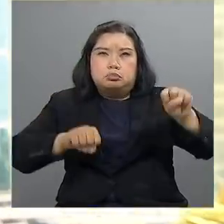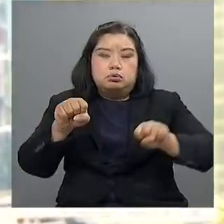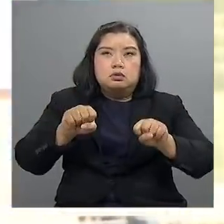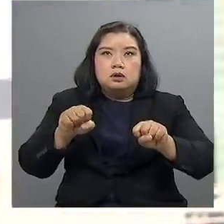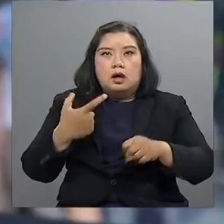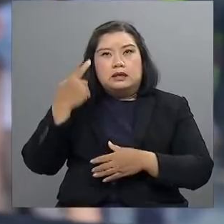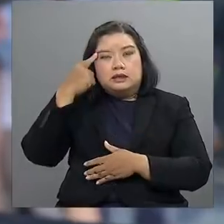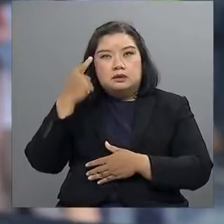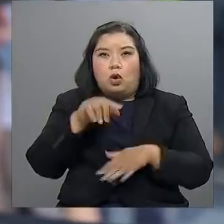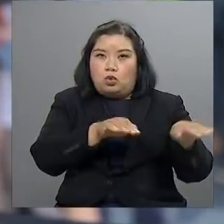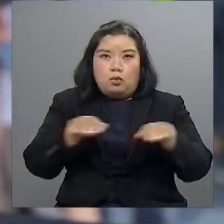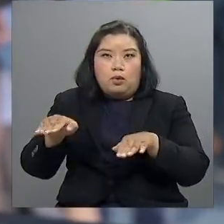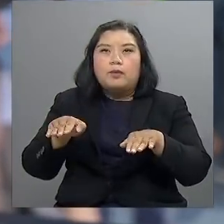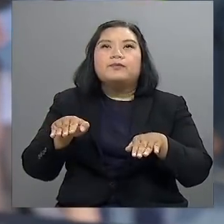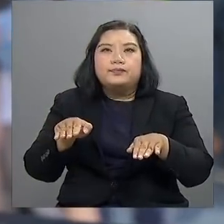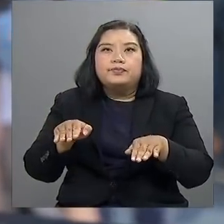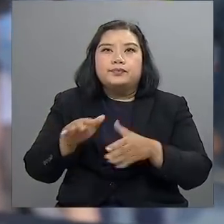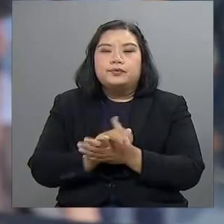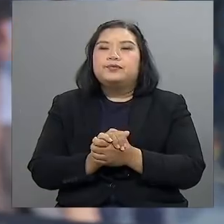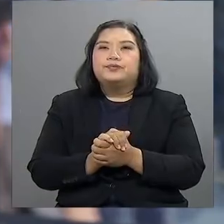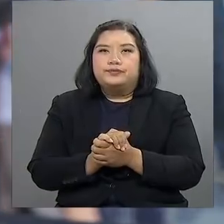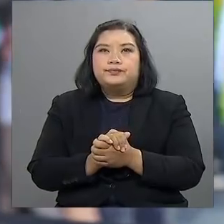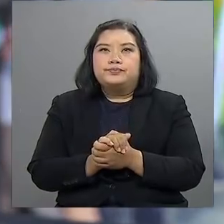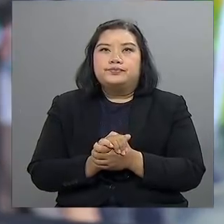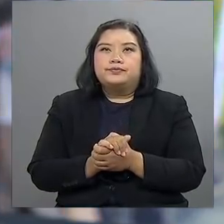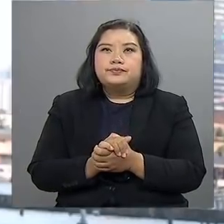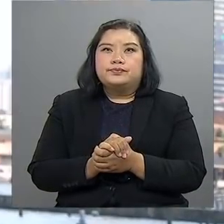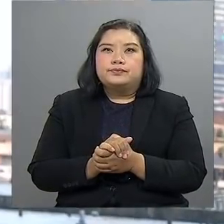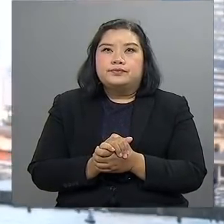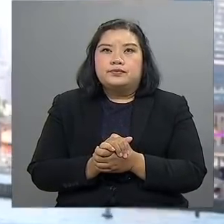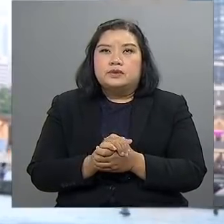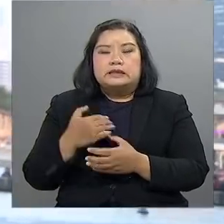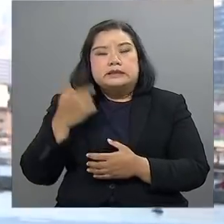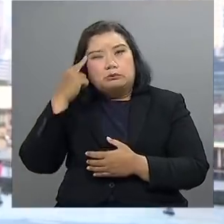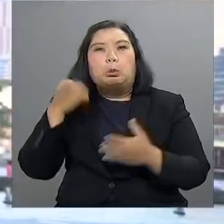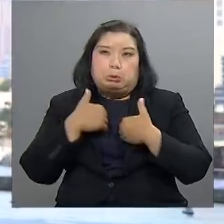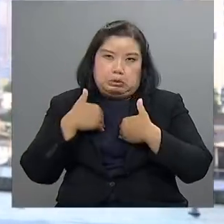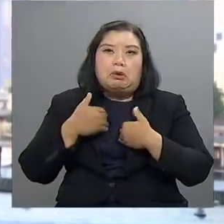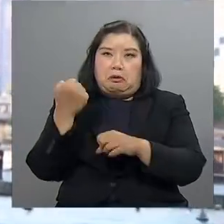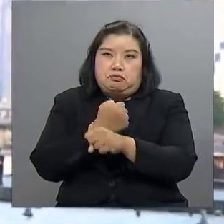มดุลต้องเป๊ะอะไรแบบนี้ครับมันก็เลยหนักนิดนึง